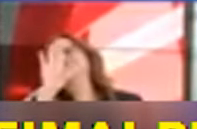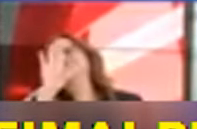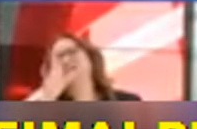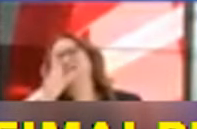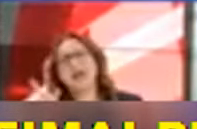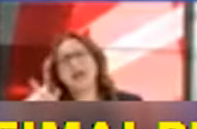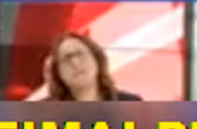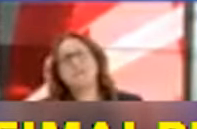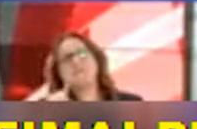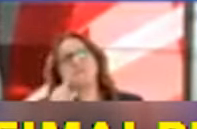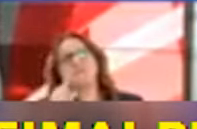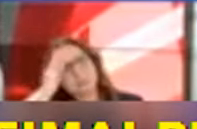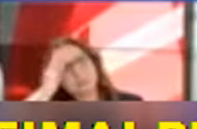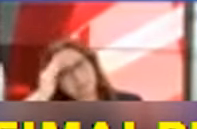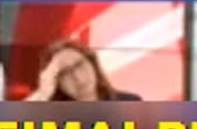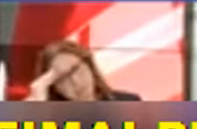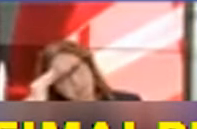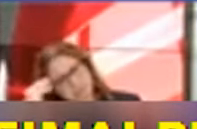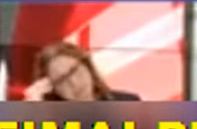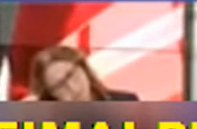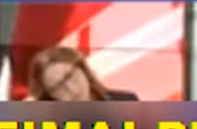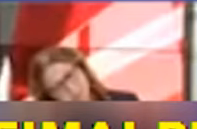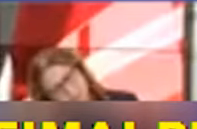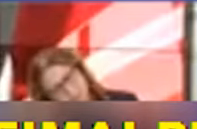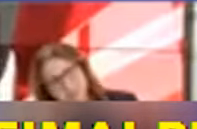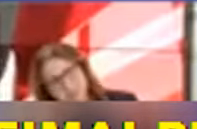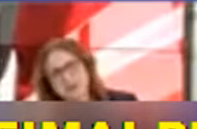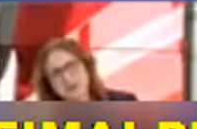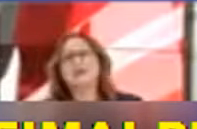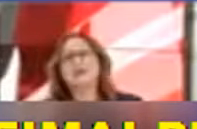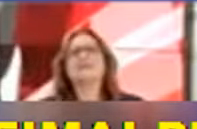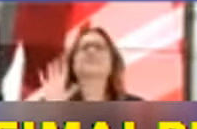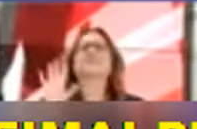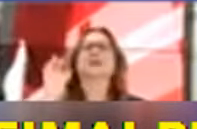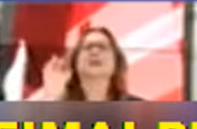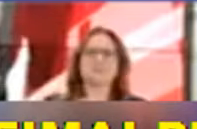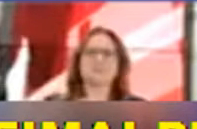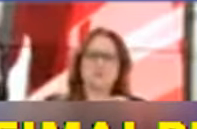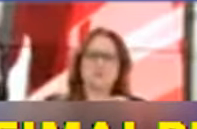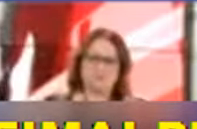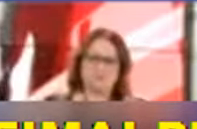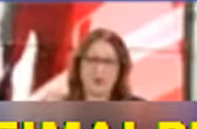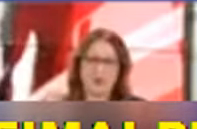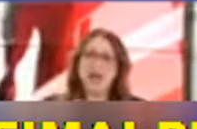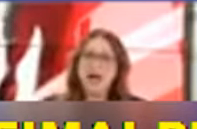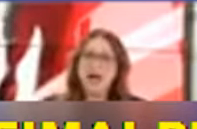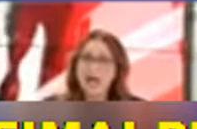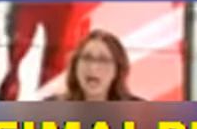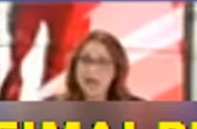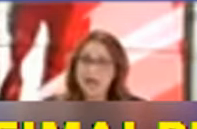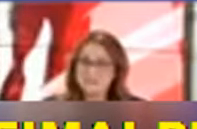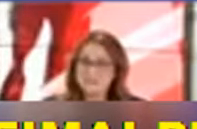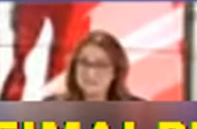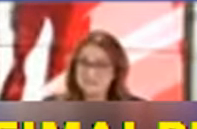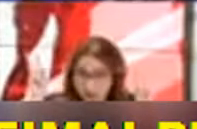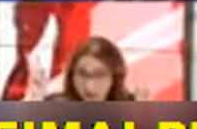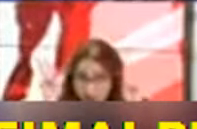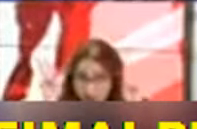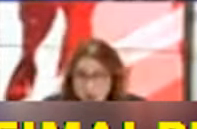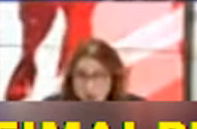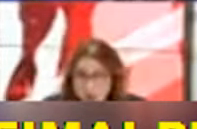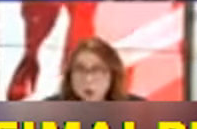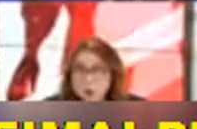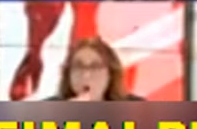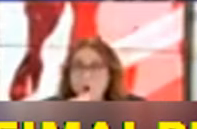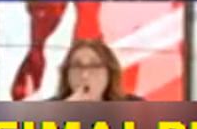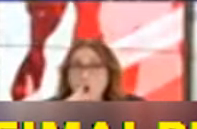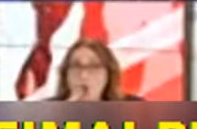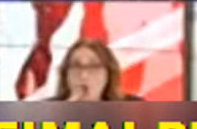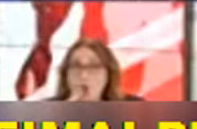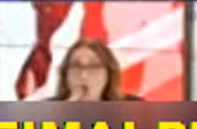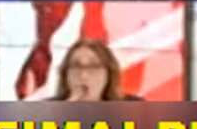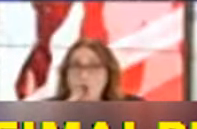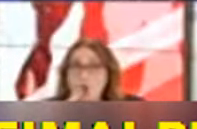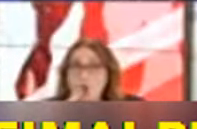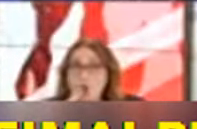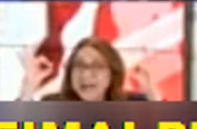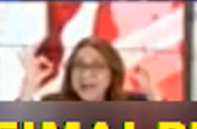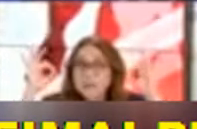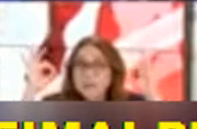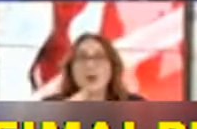μέρα. Από τη στιγμή που έχουμε αναγνώριση μακεδονικής γλώσσας και μακεδονικής